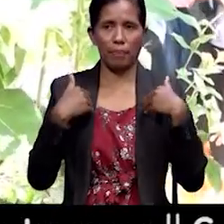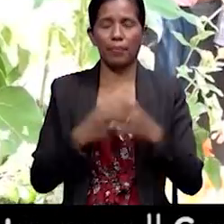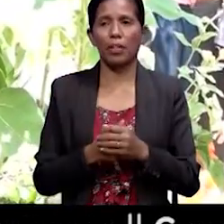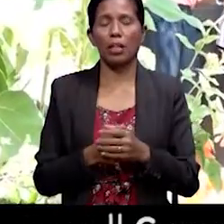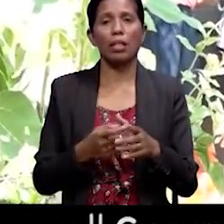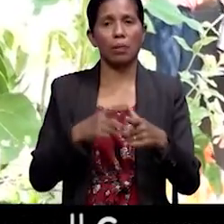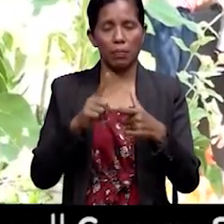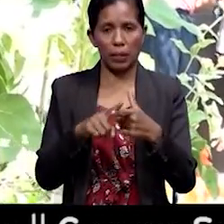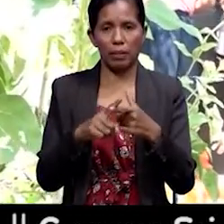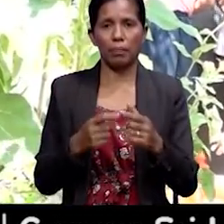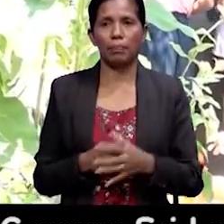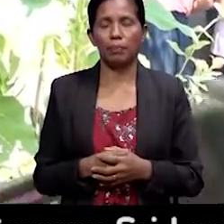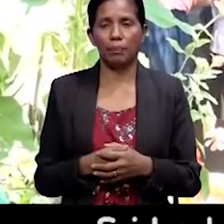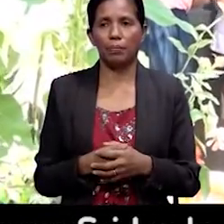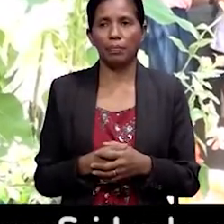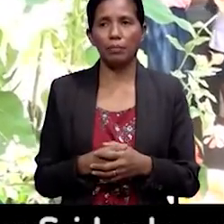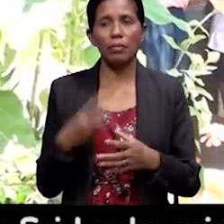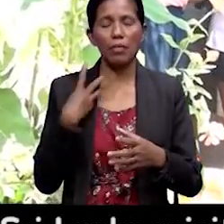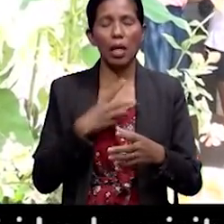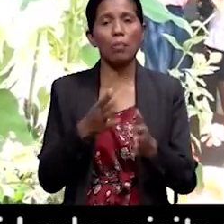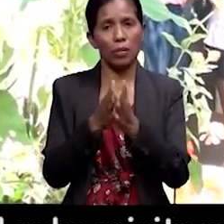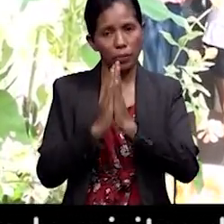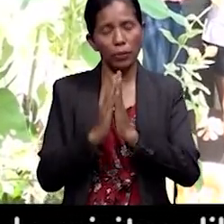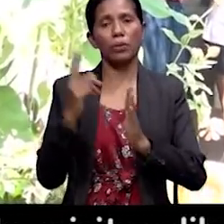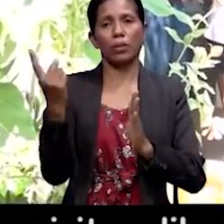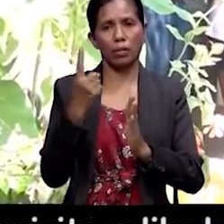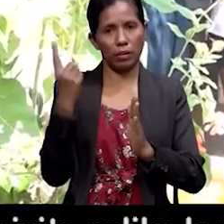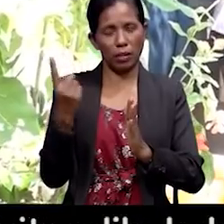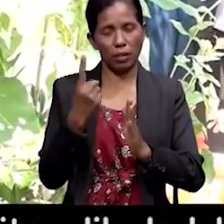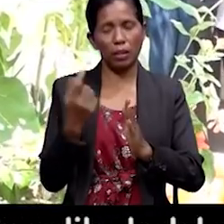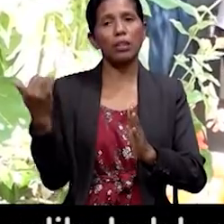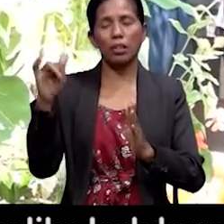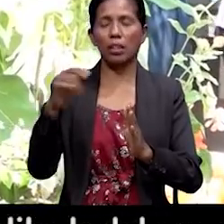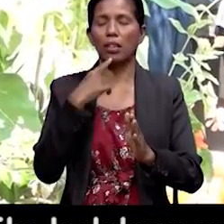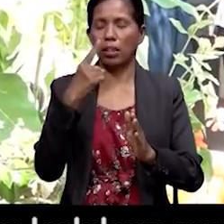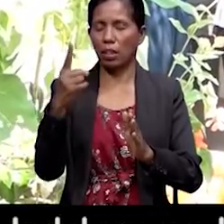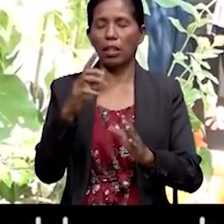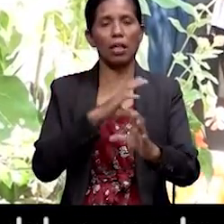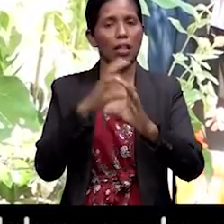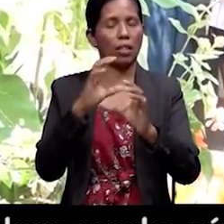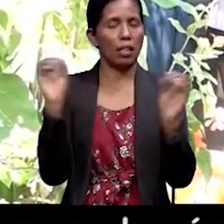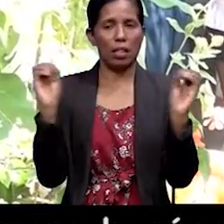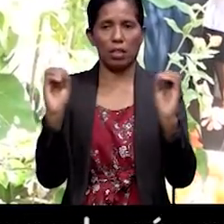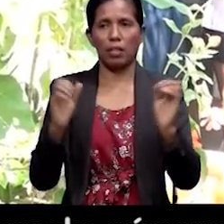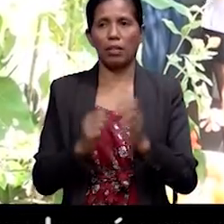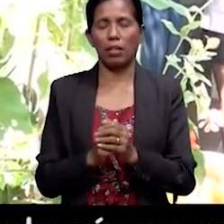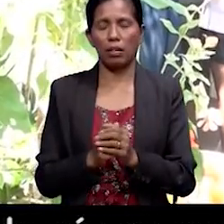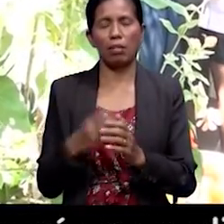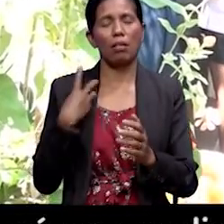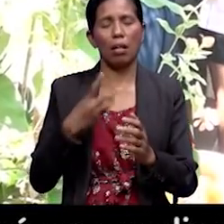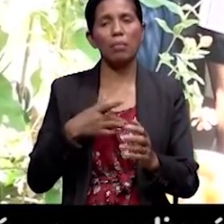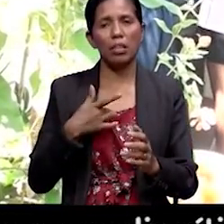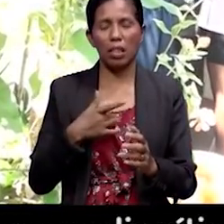clear ami tenta na fati maje sir yang la ya nu fin tu ikus ami sint la bel to na tu